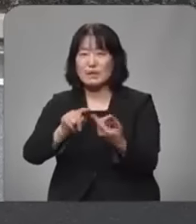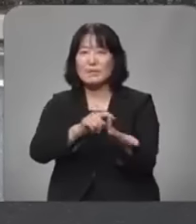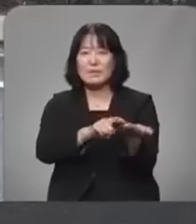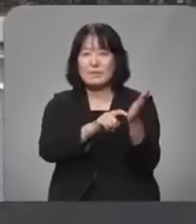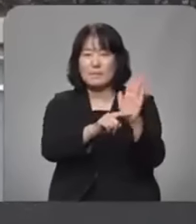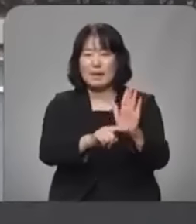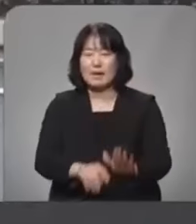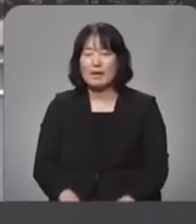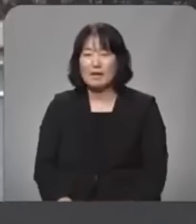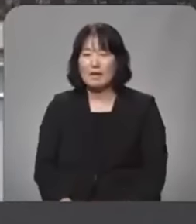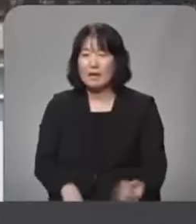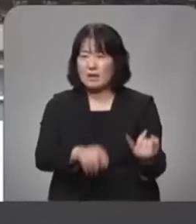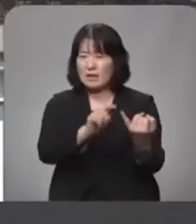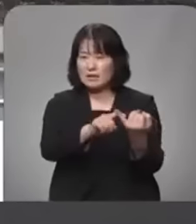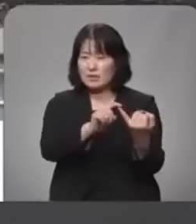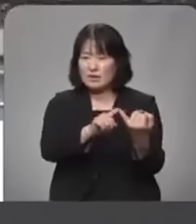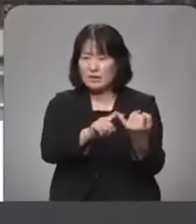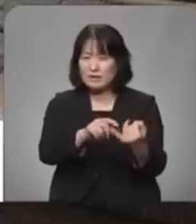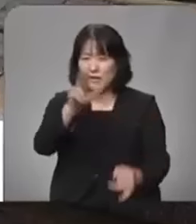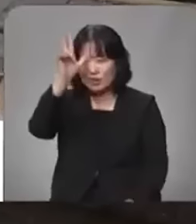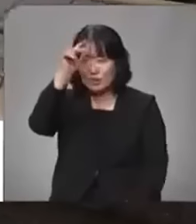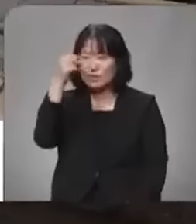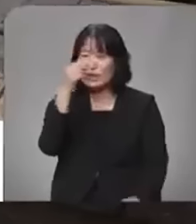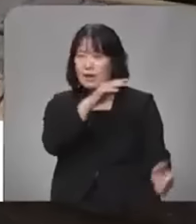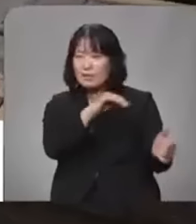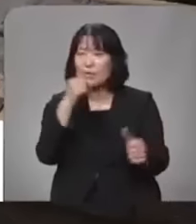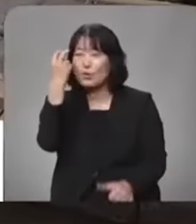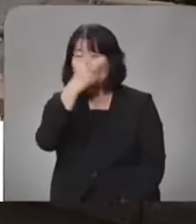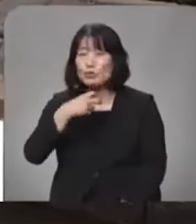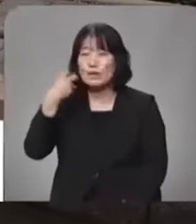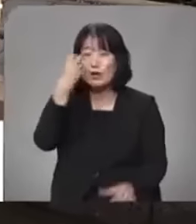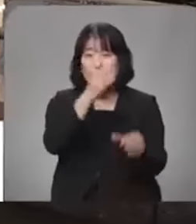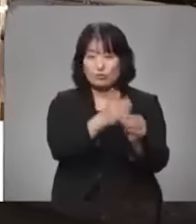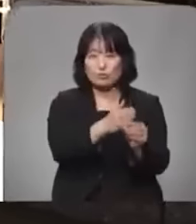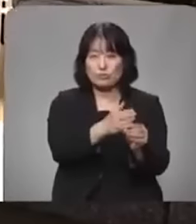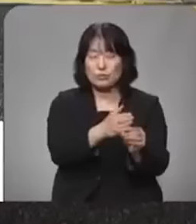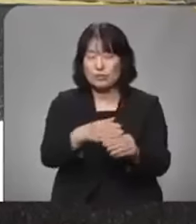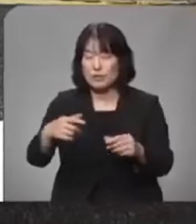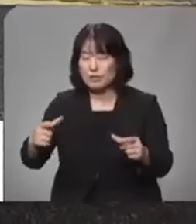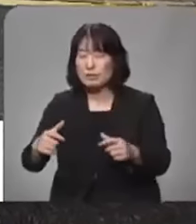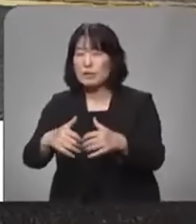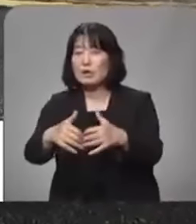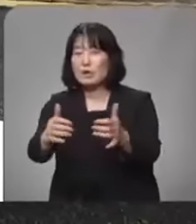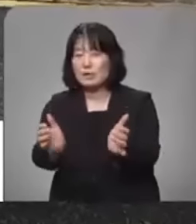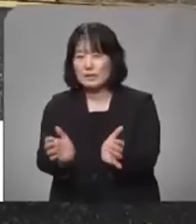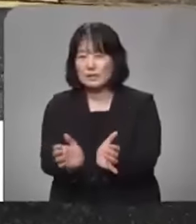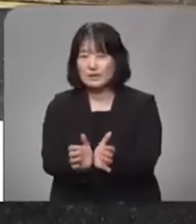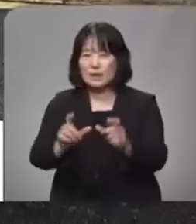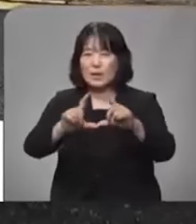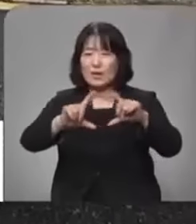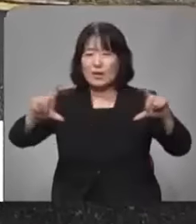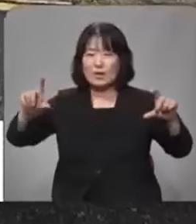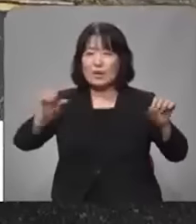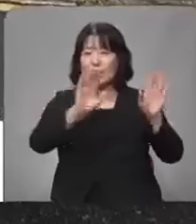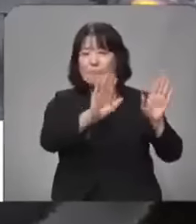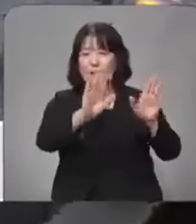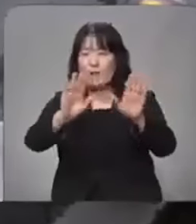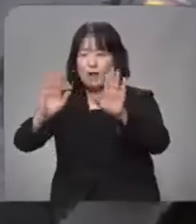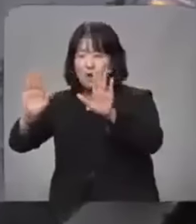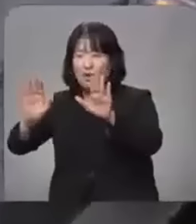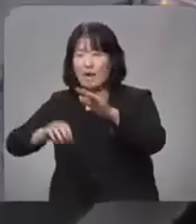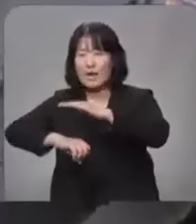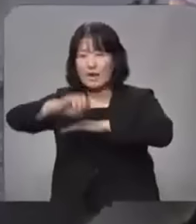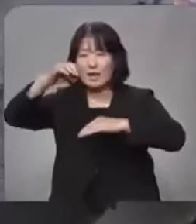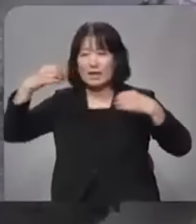경찰이 민원인 여성을 대면 조사하는 등 사태파악에 나선 가운데 지역 시민사회 단체는 현수막을 하며 양양